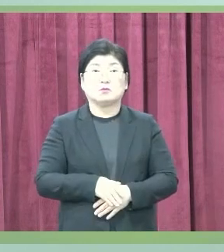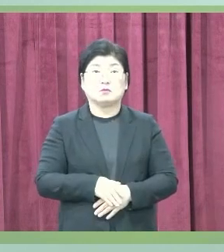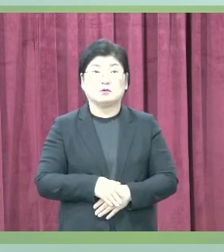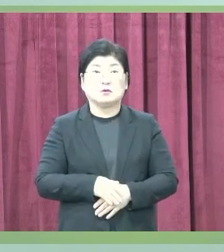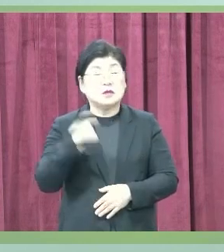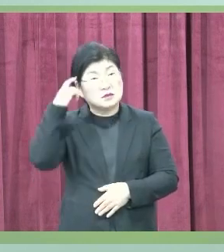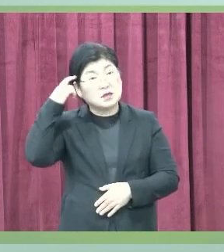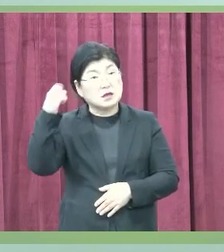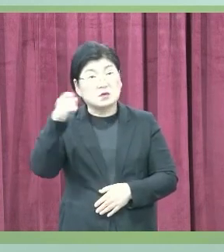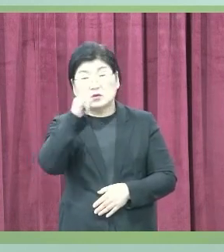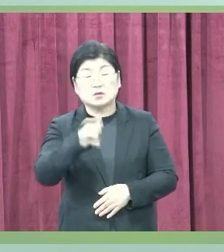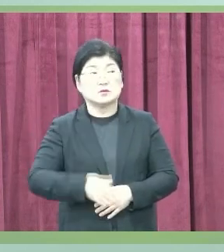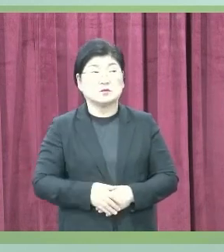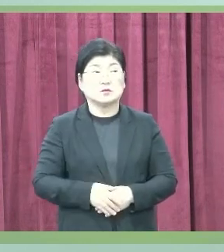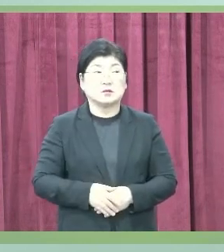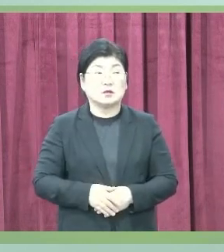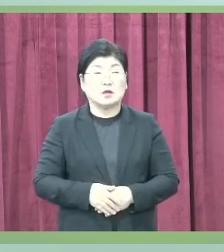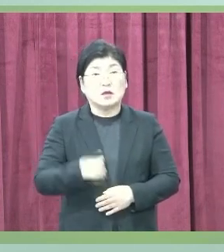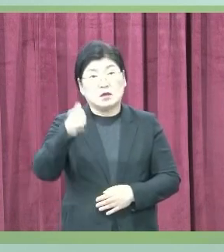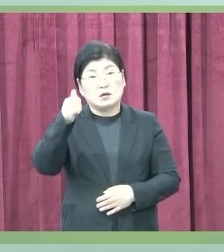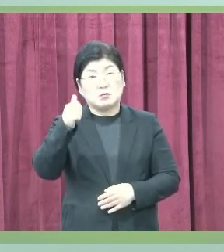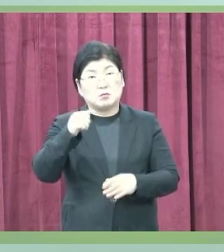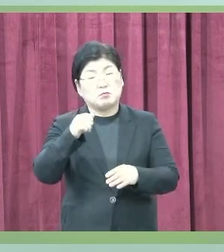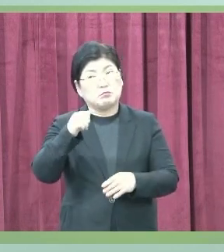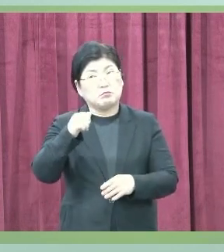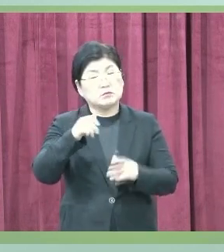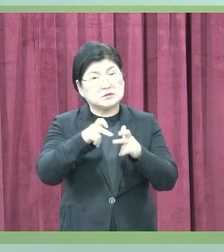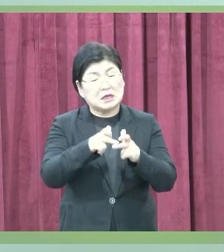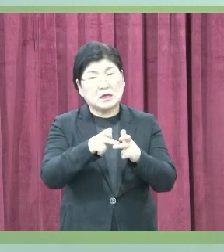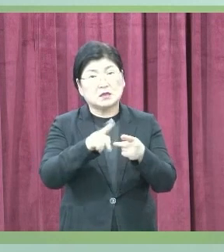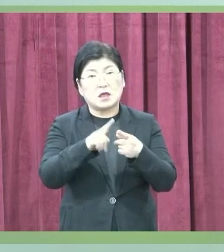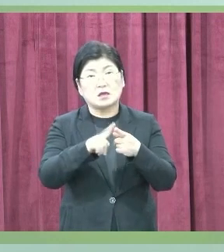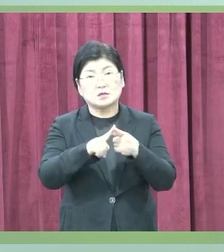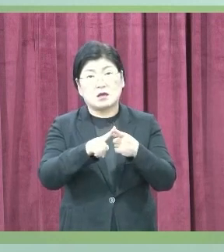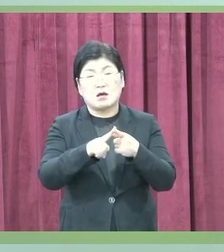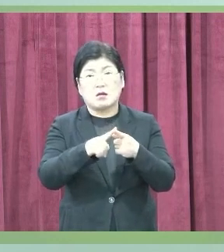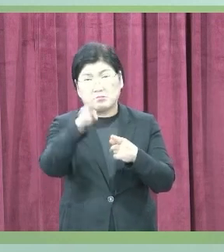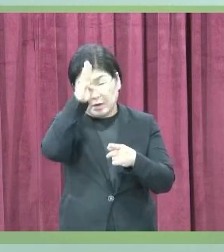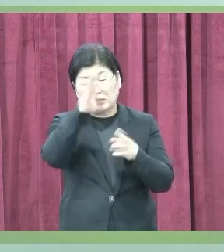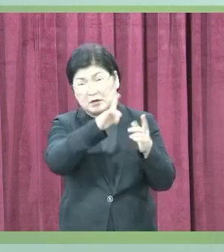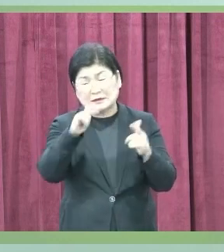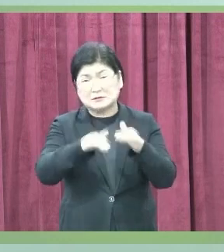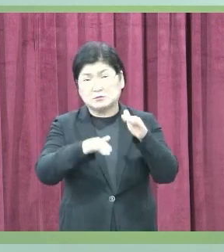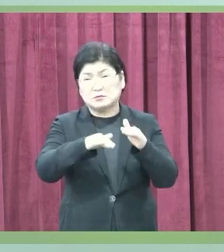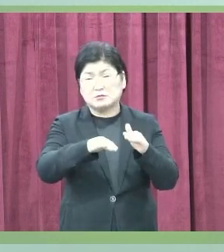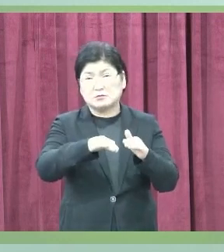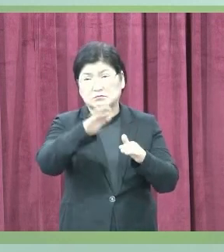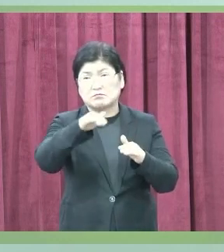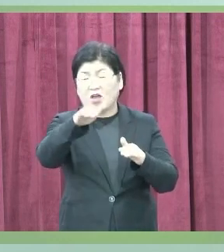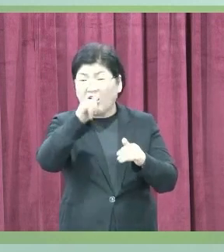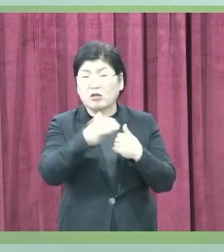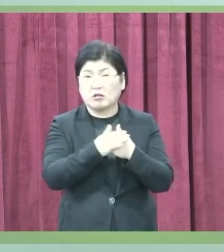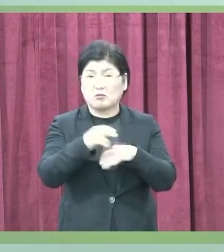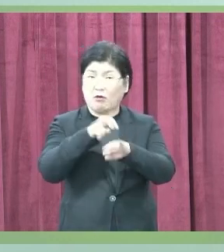집계되지만 뭐 몇몇 장애의 경우 증상의 오버랩으로 인해 오진의 확률이 특별히 높을 수도 있을 것 같습니다라는